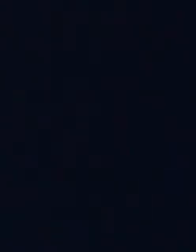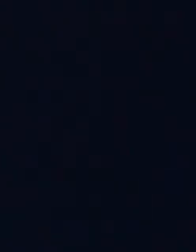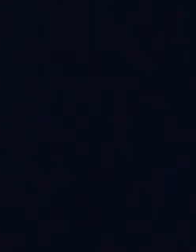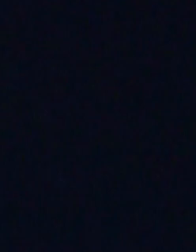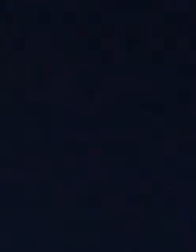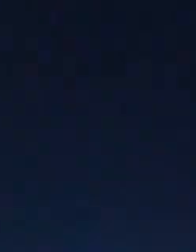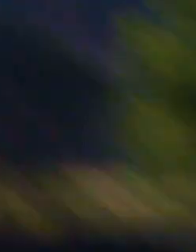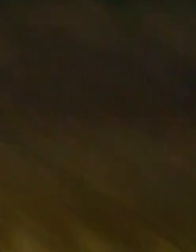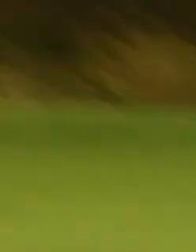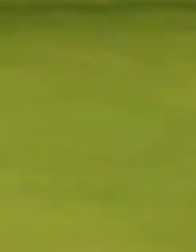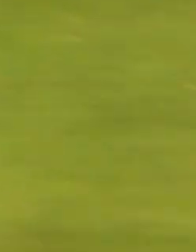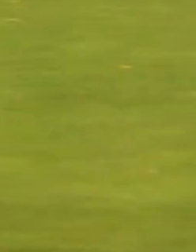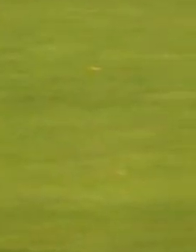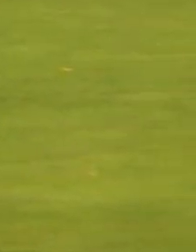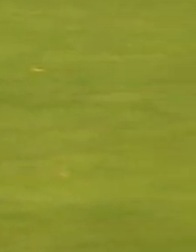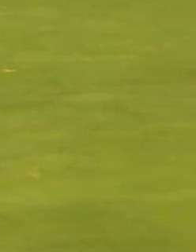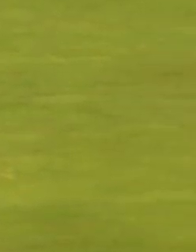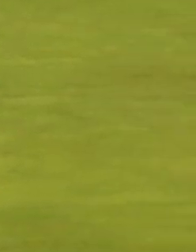으